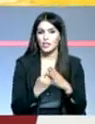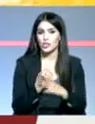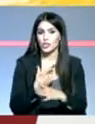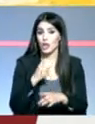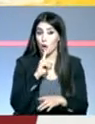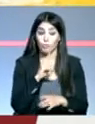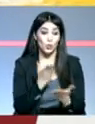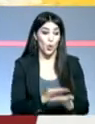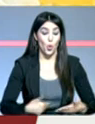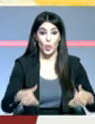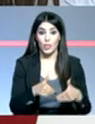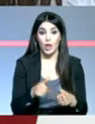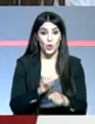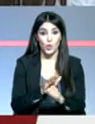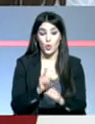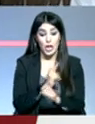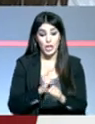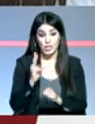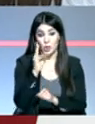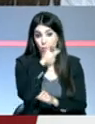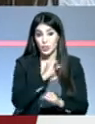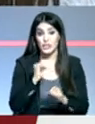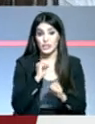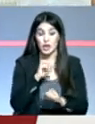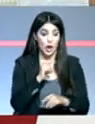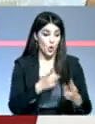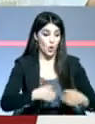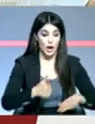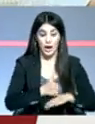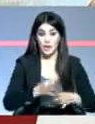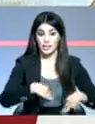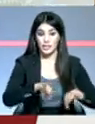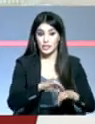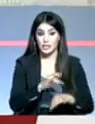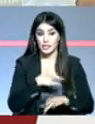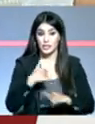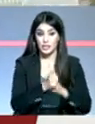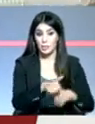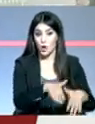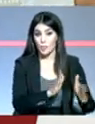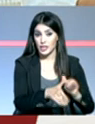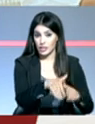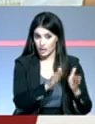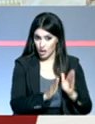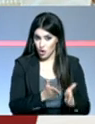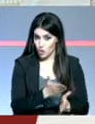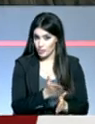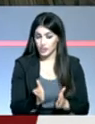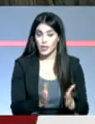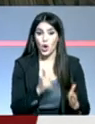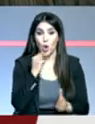ما ينذر بوضع وبائي خطير ودقيق، وفق رئيس قسم طب الشغل بمستشفى شار نيكول نزار